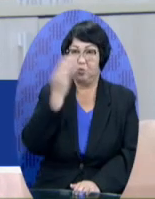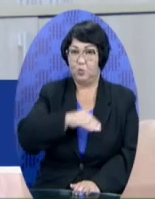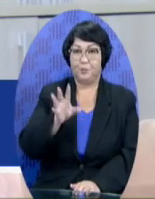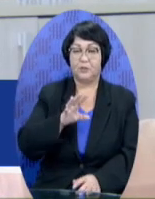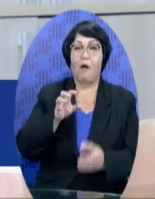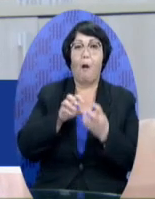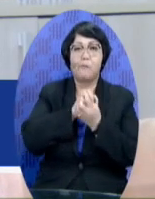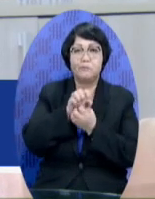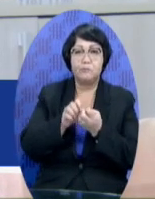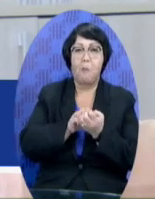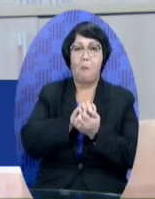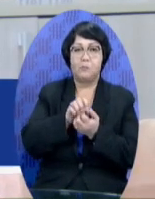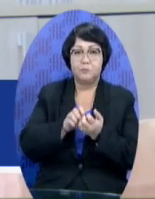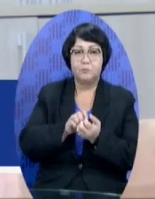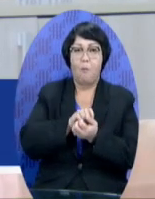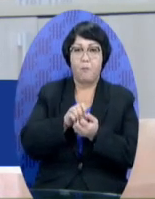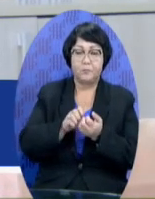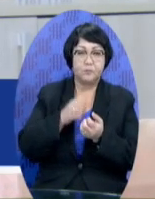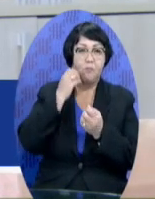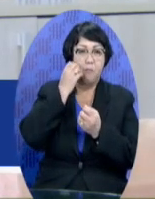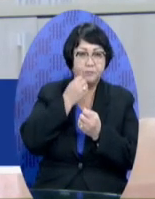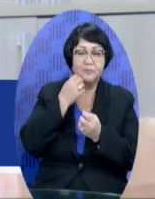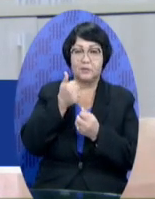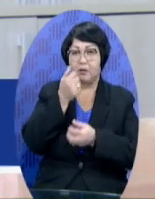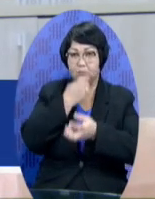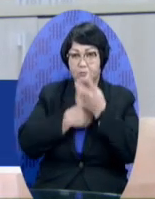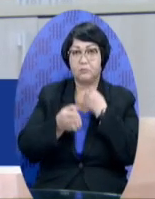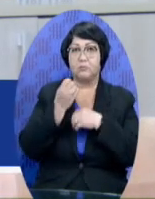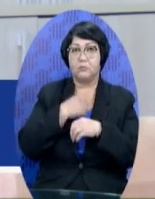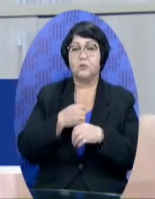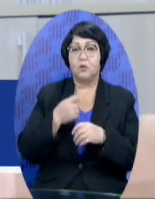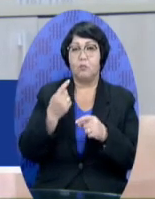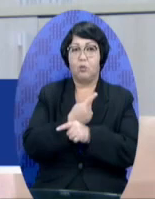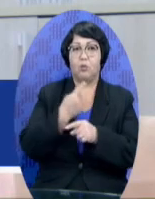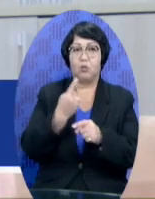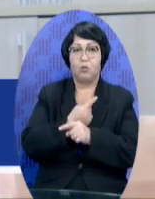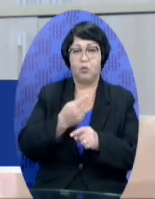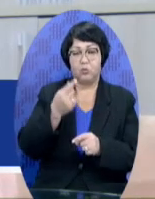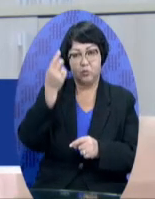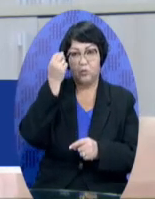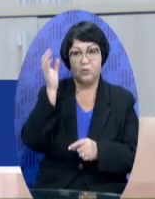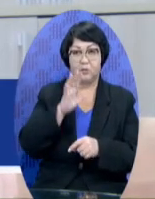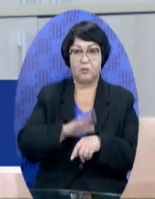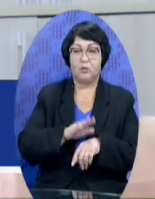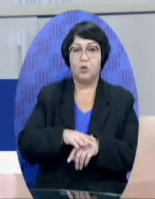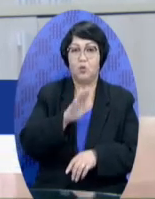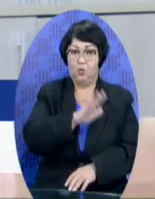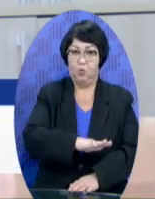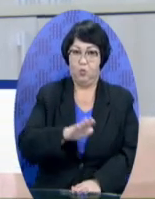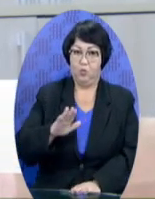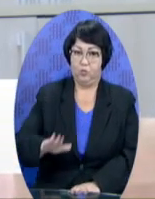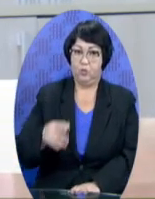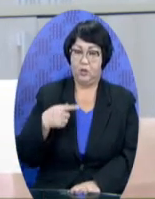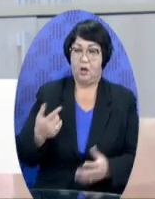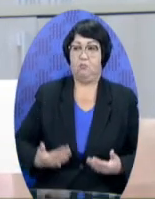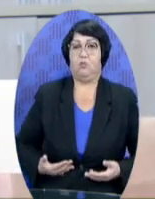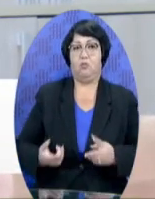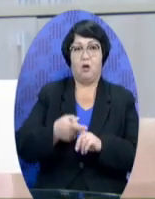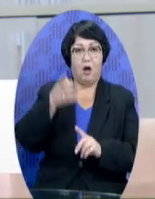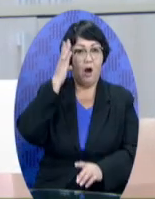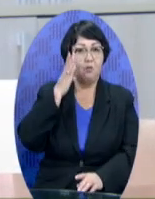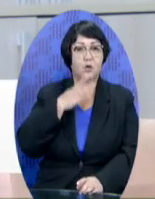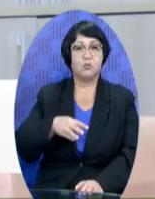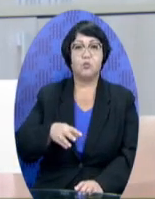Амны үн дээр ирүүлэх сайн сахаад буруу зуршлуудаас сэргийлээд одоо хүүхдүүдэд хэвшлэн тохиолдог учраас эцэг эхчүүд